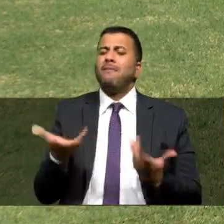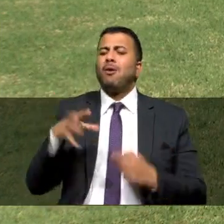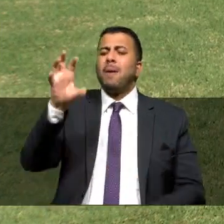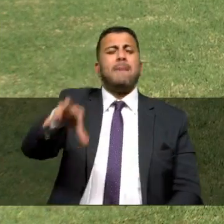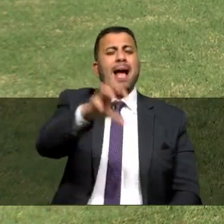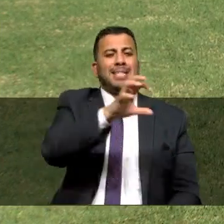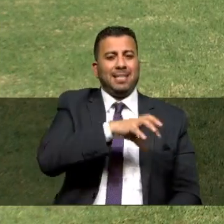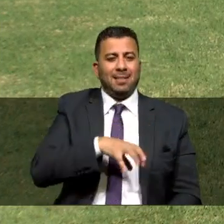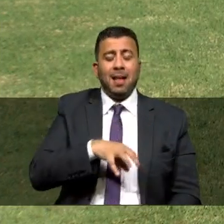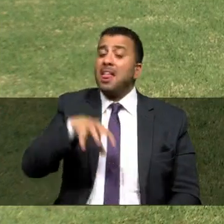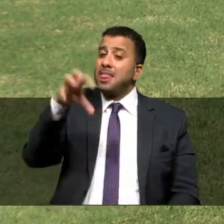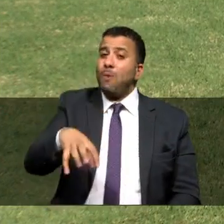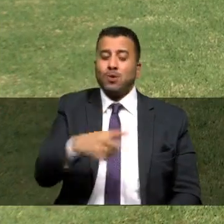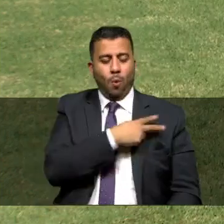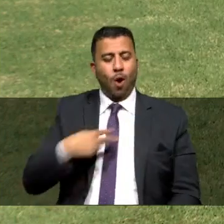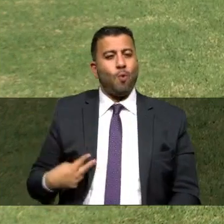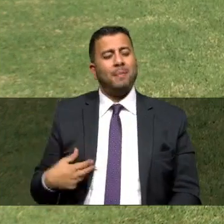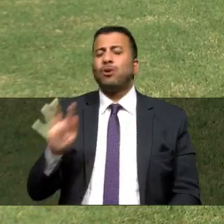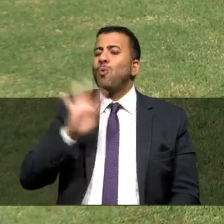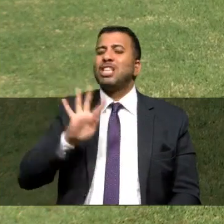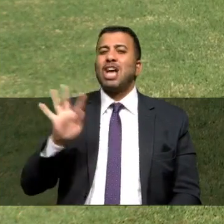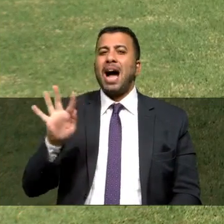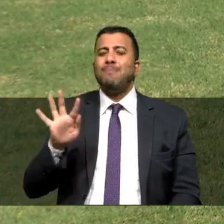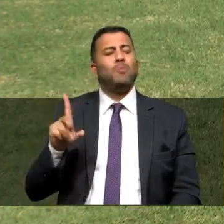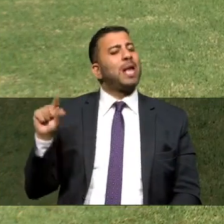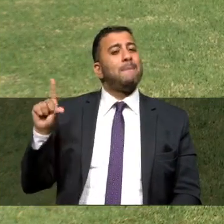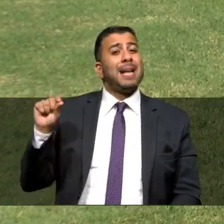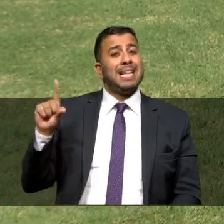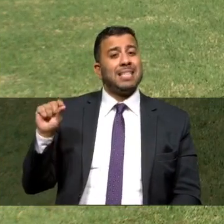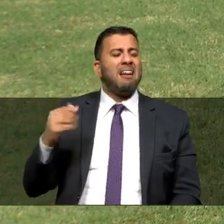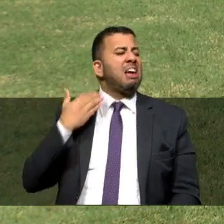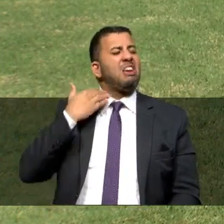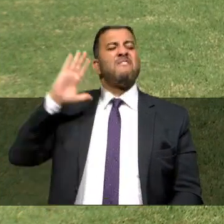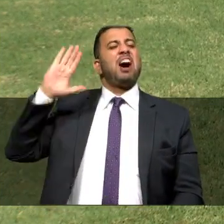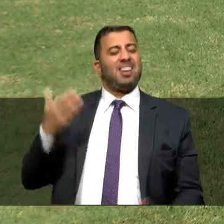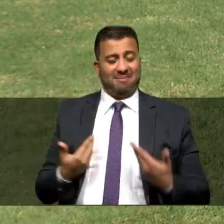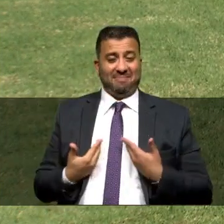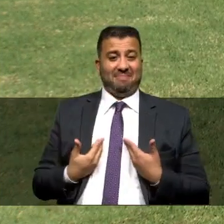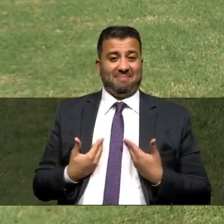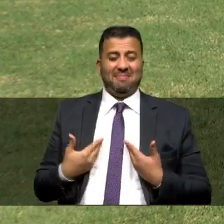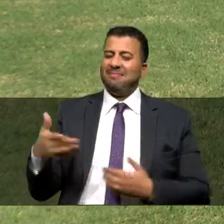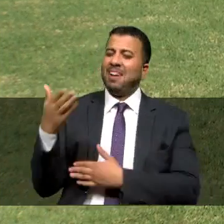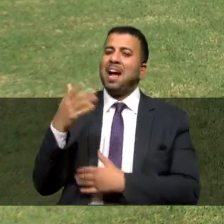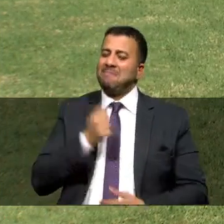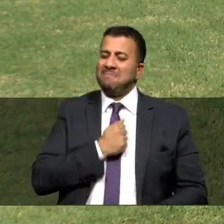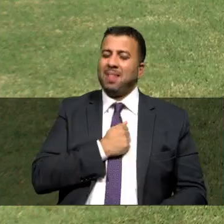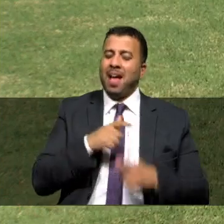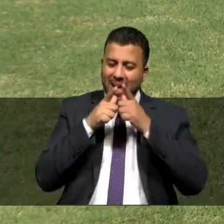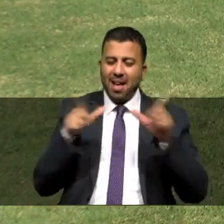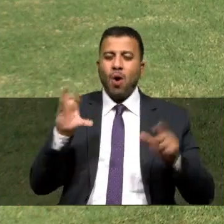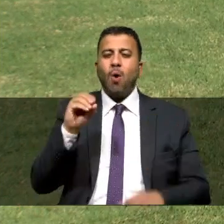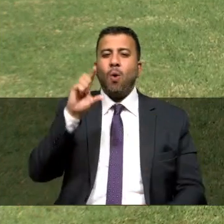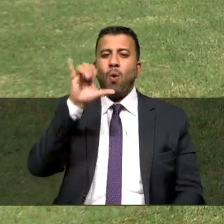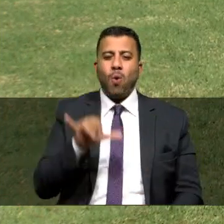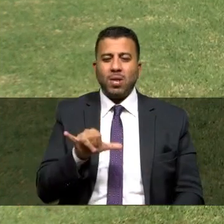الميادين، دولة وحكومة وشعب متميز يفخر بكونه إماراتي. لأخبار